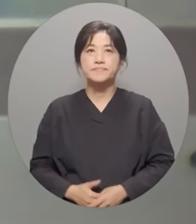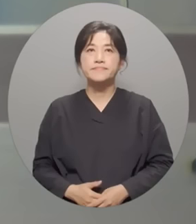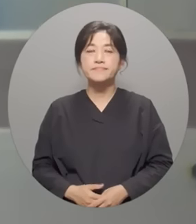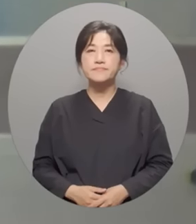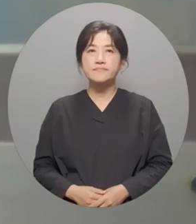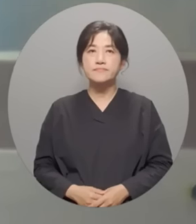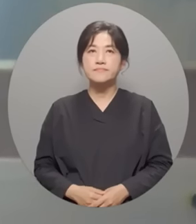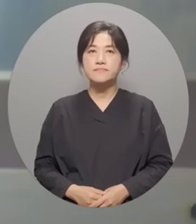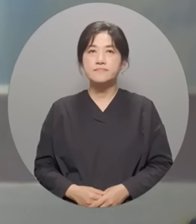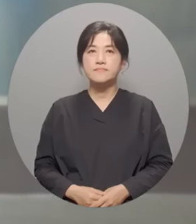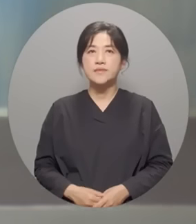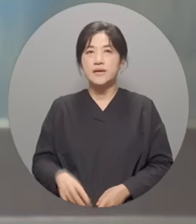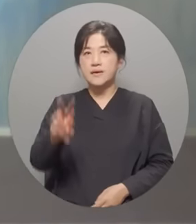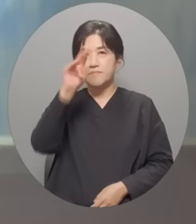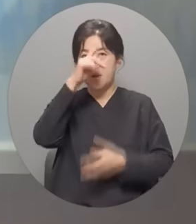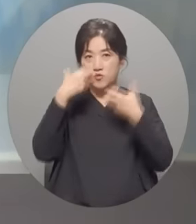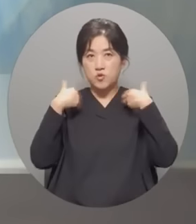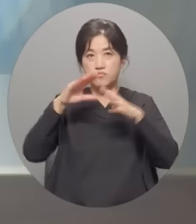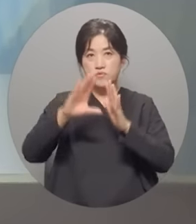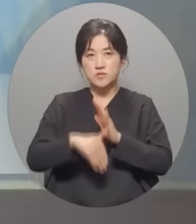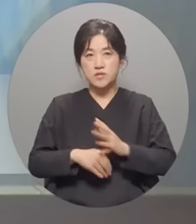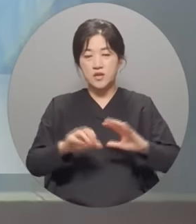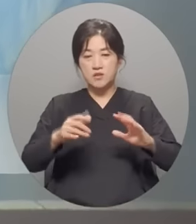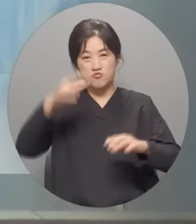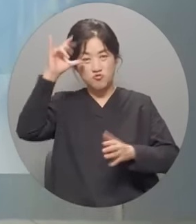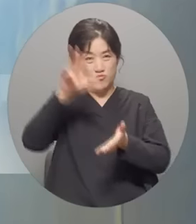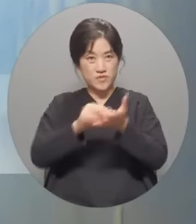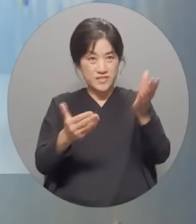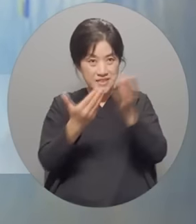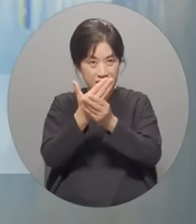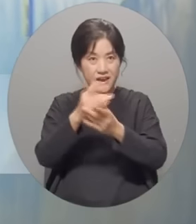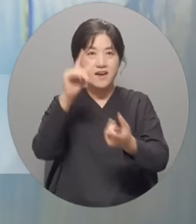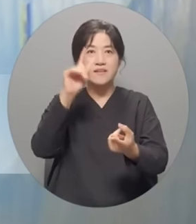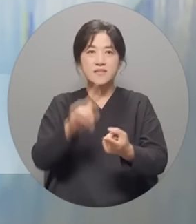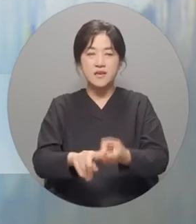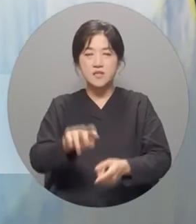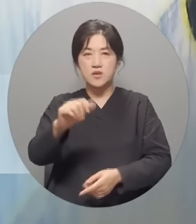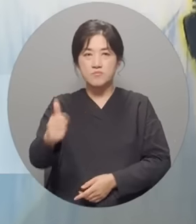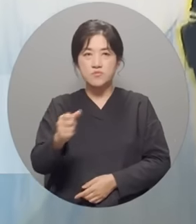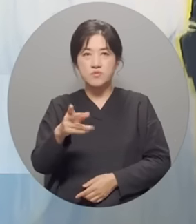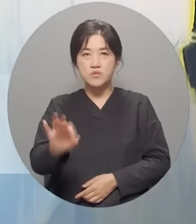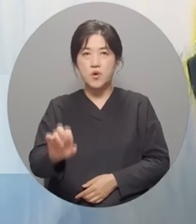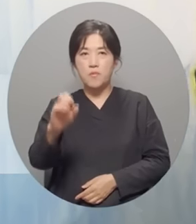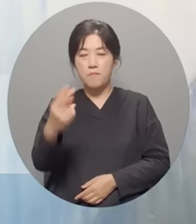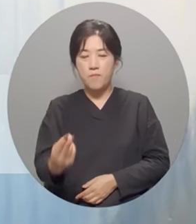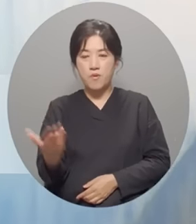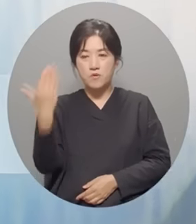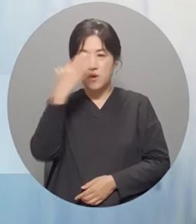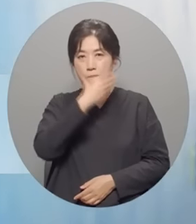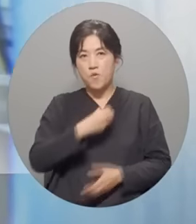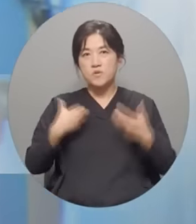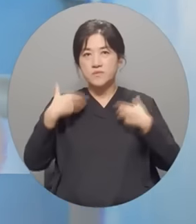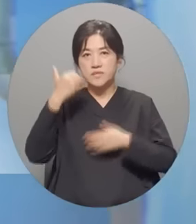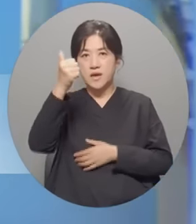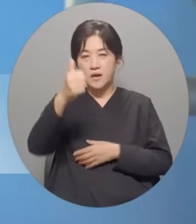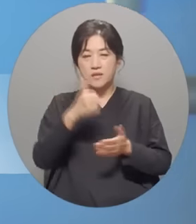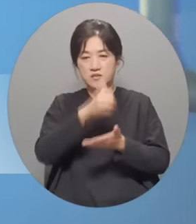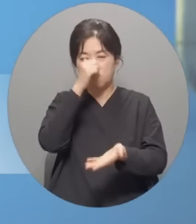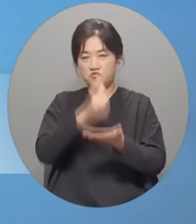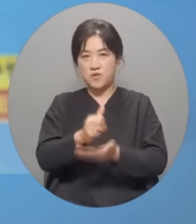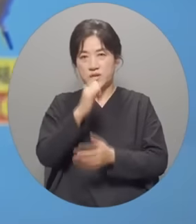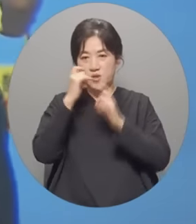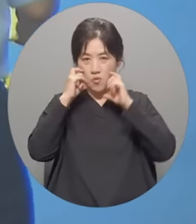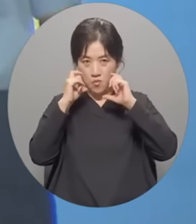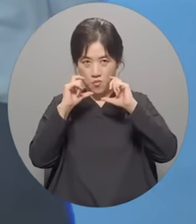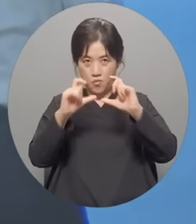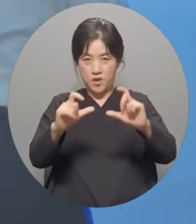윤수니다 박근혜 정부 시절 국정농단 사건과 관련해 문영표 전 보건복지부 장관 등의 유제가 확정된 건